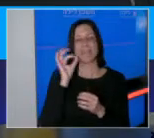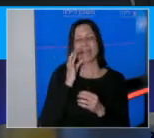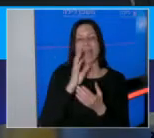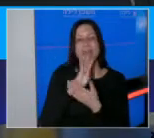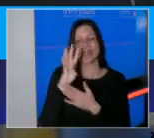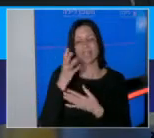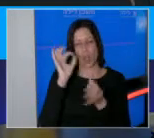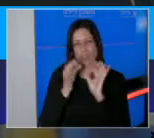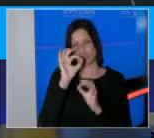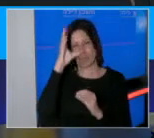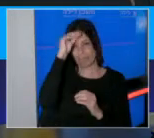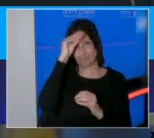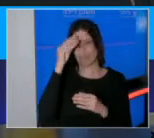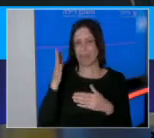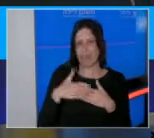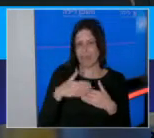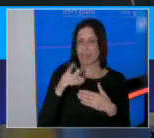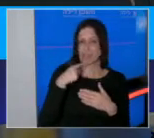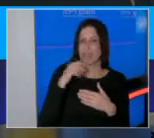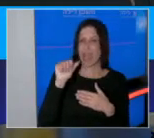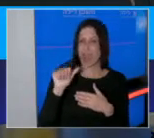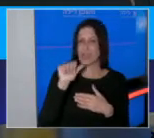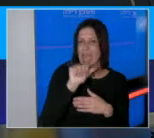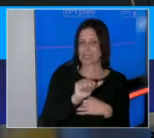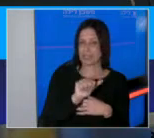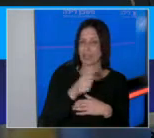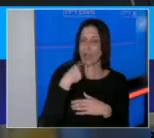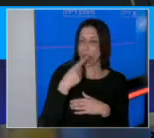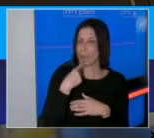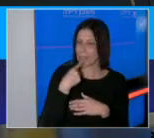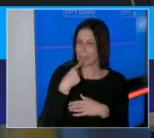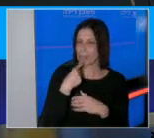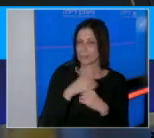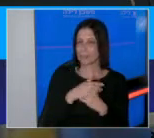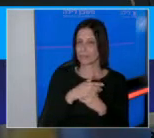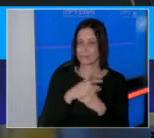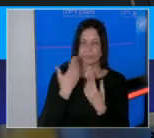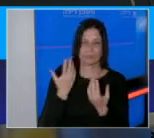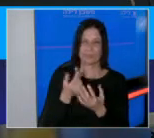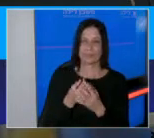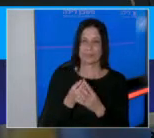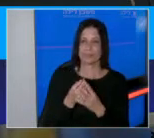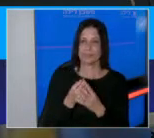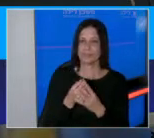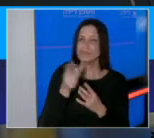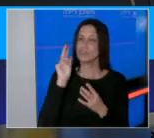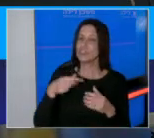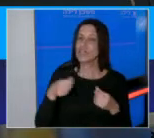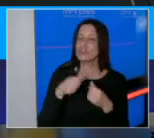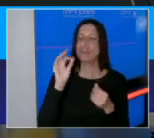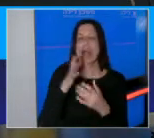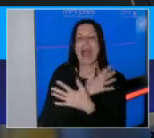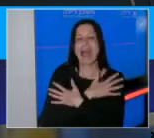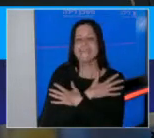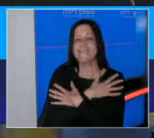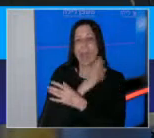14. העורך דינו של האב, אלון אייזנברג, אומר את הדבר הבא. נרקם קשר של אהבה,